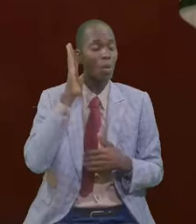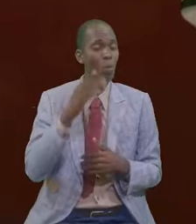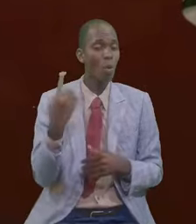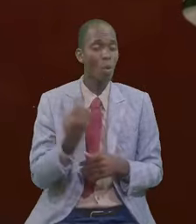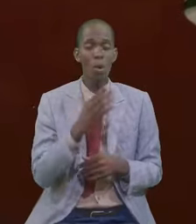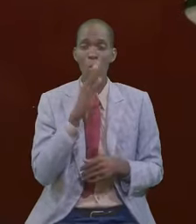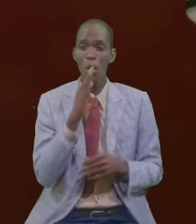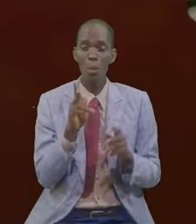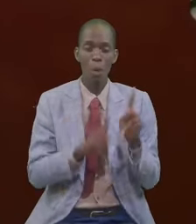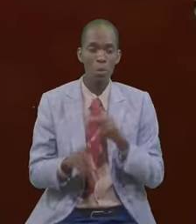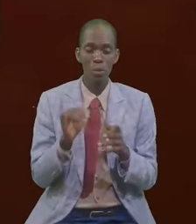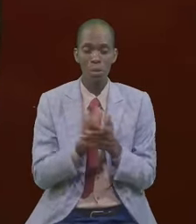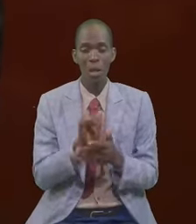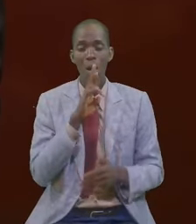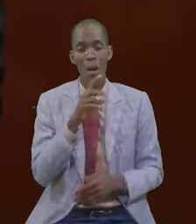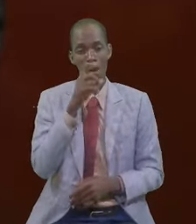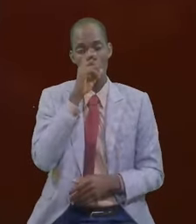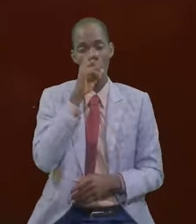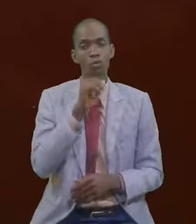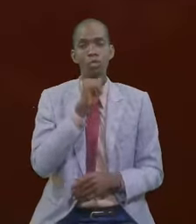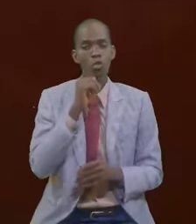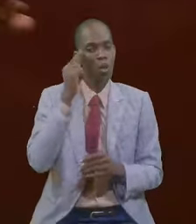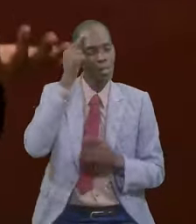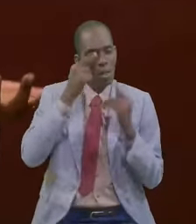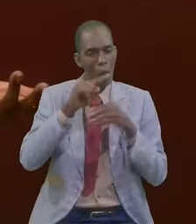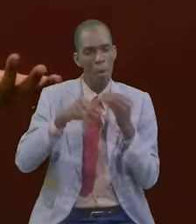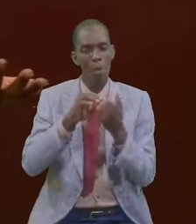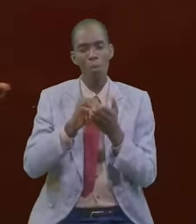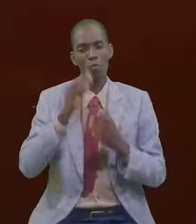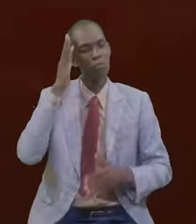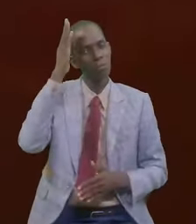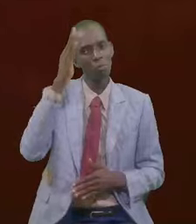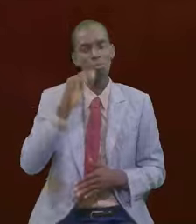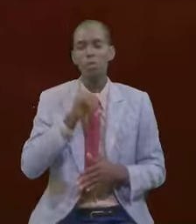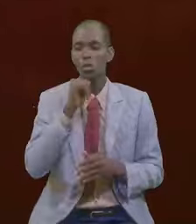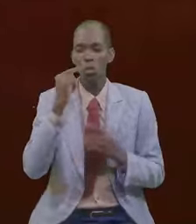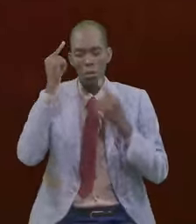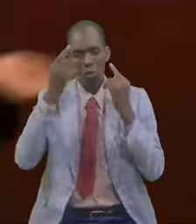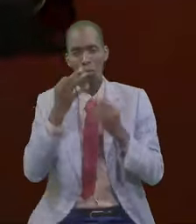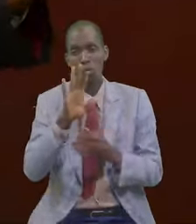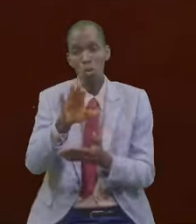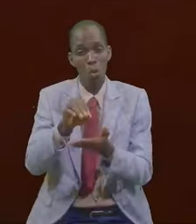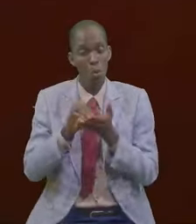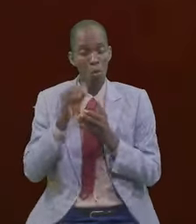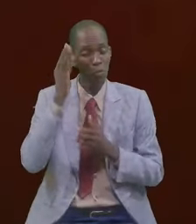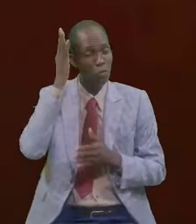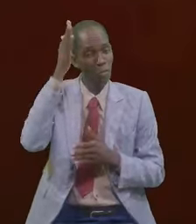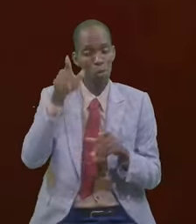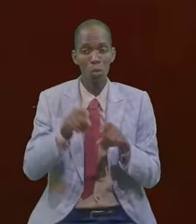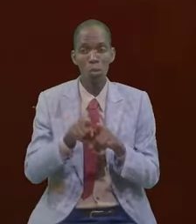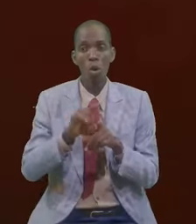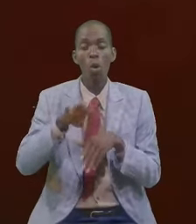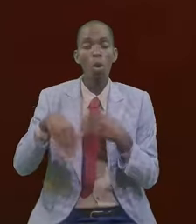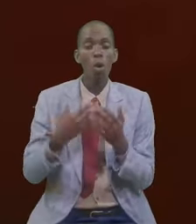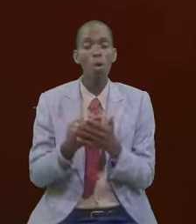gens insensés qui ne pensent pas de leur futur et tout ce qu'ils veulent faire, c'est